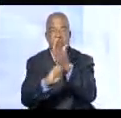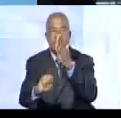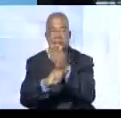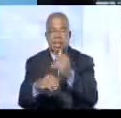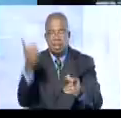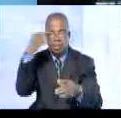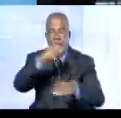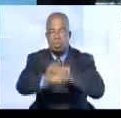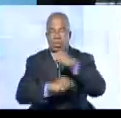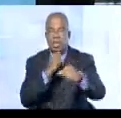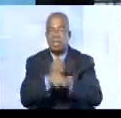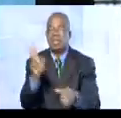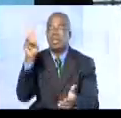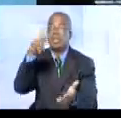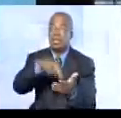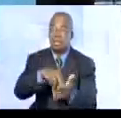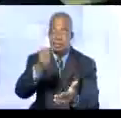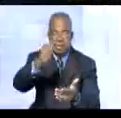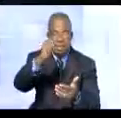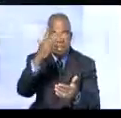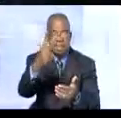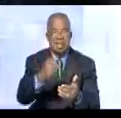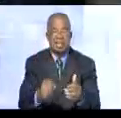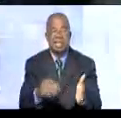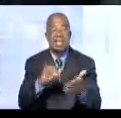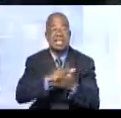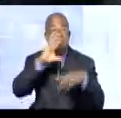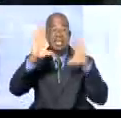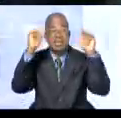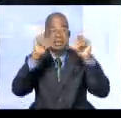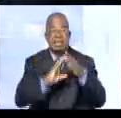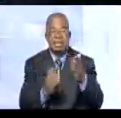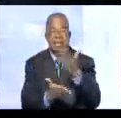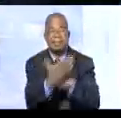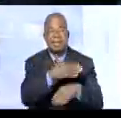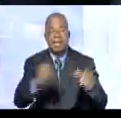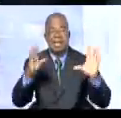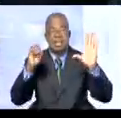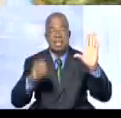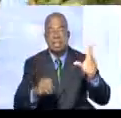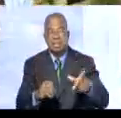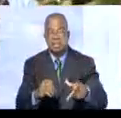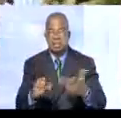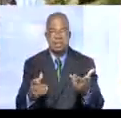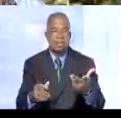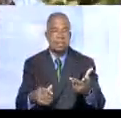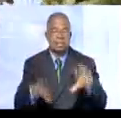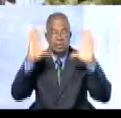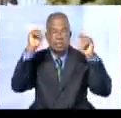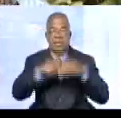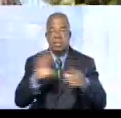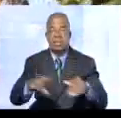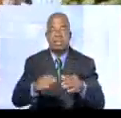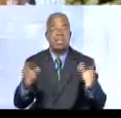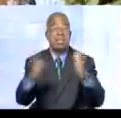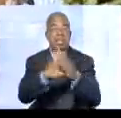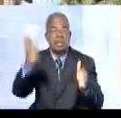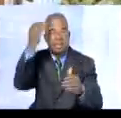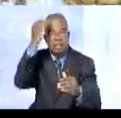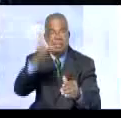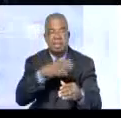du Conseil des ministres de l'Union, présidé par Tiena Koulibaly, président du Conseil des ministres. Les relations entre les